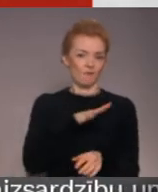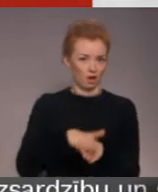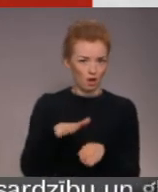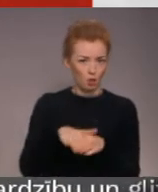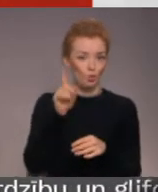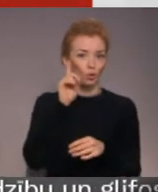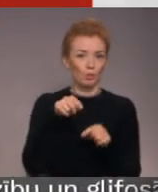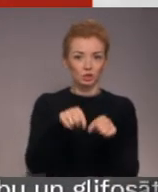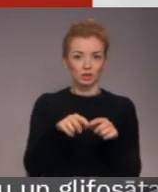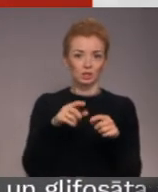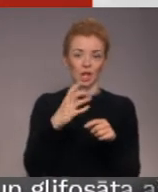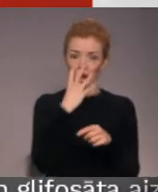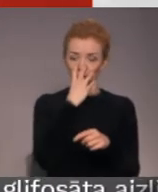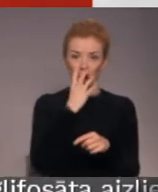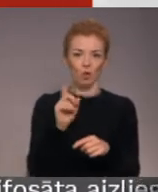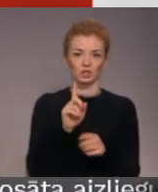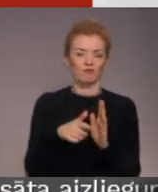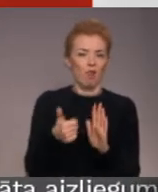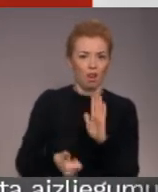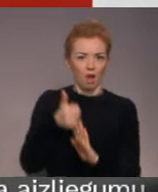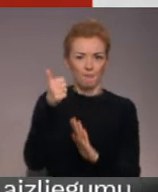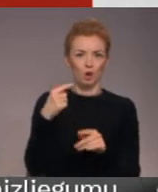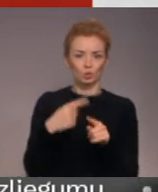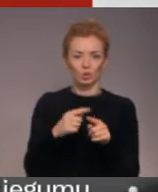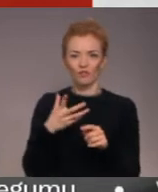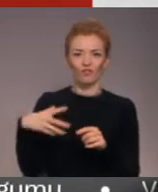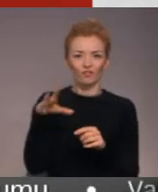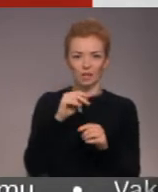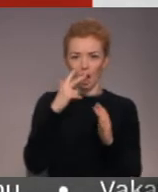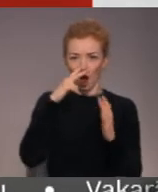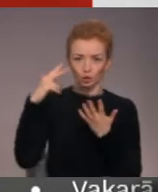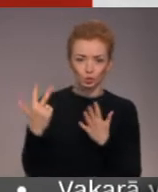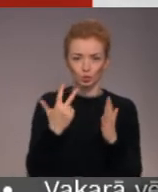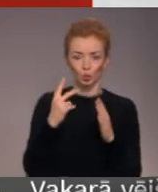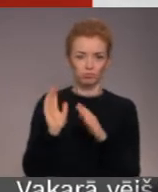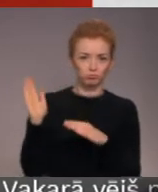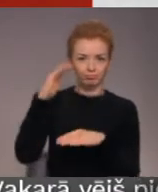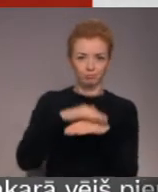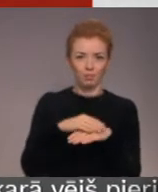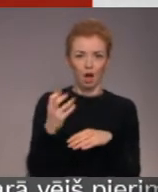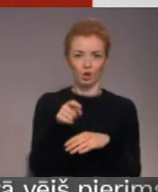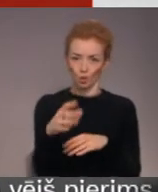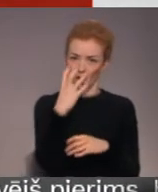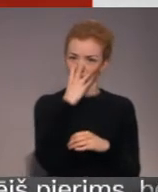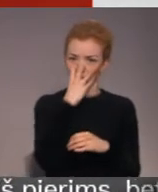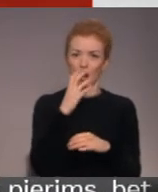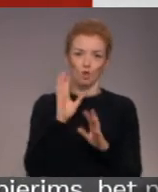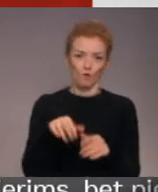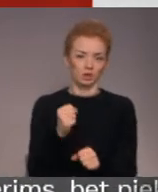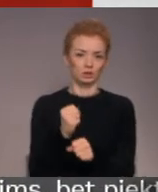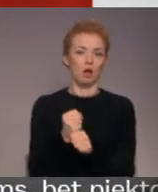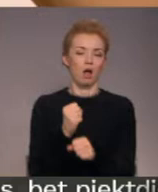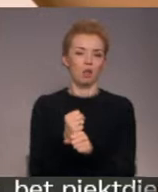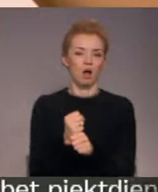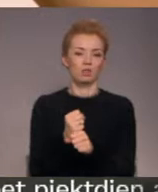ka šis respirators būtu vēl labāk. Jā. Tad visas tās 8 stundas ar to respiratoru vienu var nostrādāt.